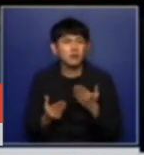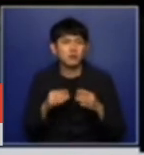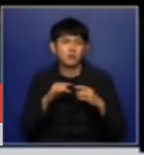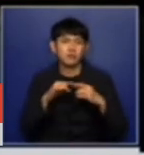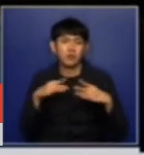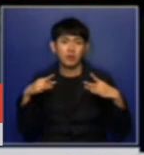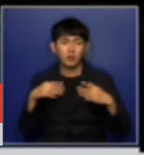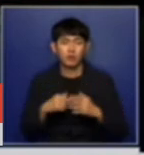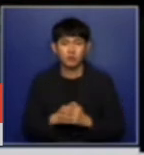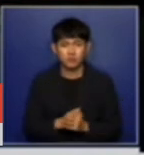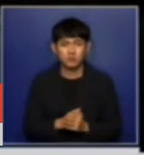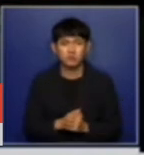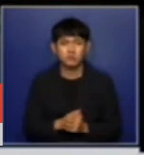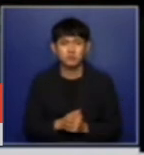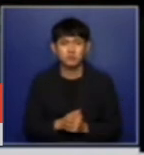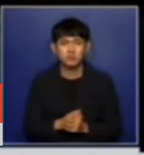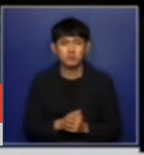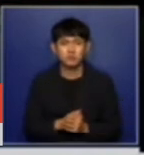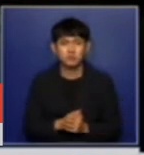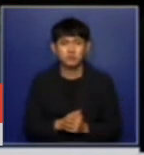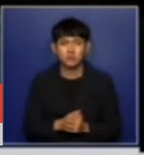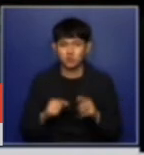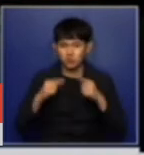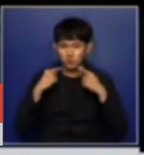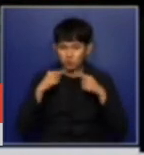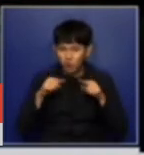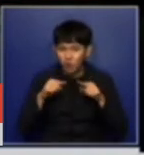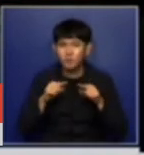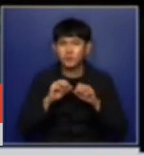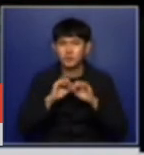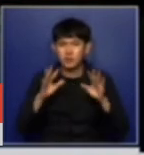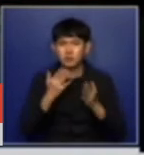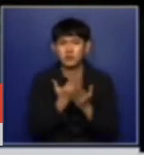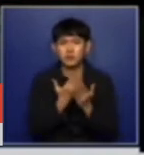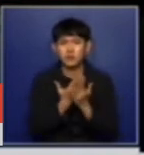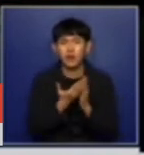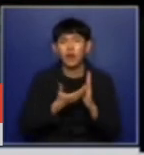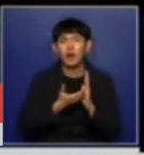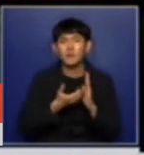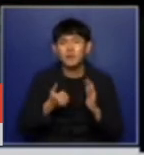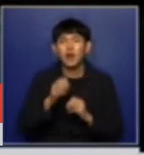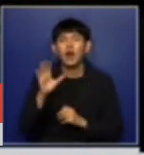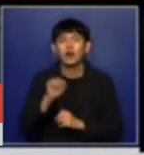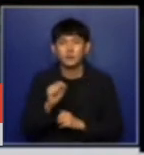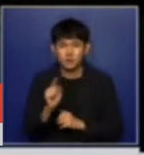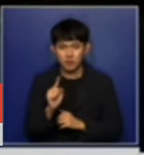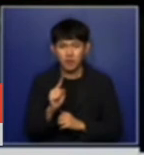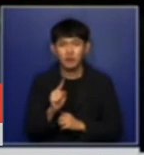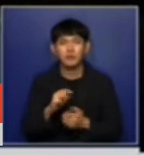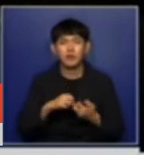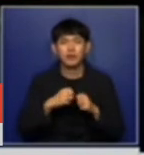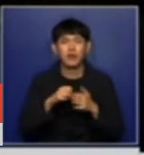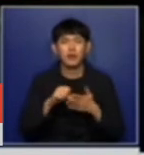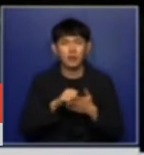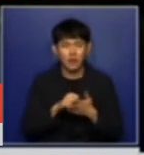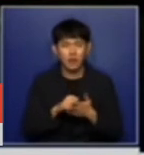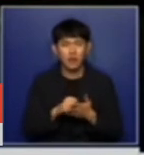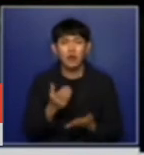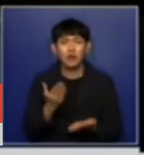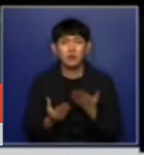เนี่ยท่านต้องตอบสมาชิกว่าจะเอาเงินจากตรงไหนอย่างไรไปแก้ปัญหาภัยแล้งหรือจ